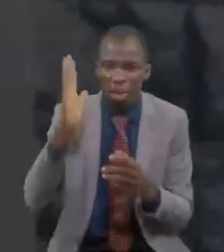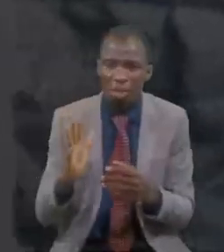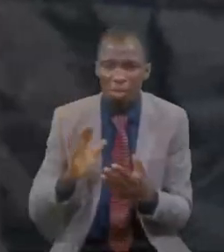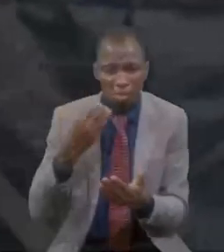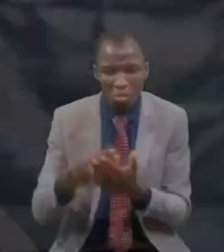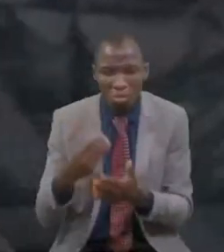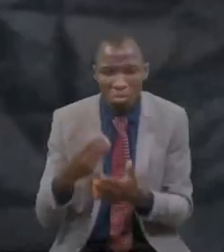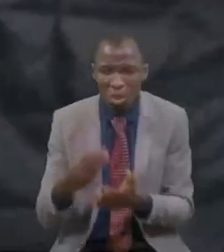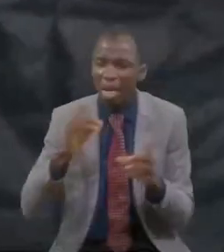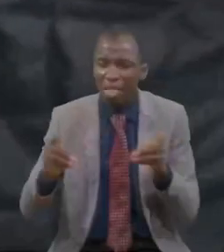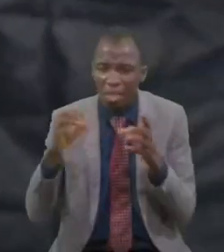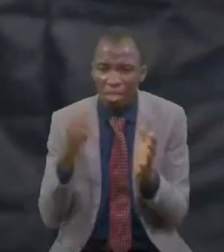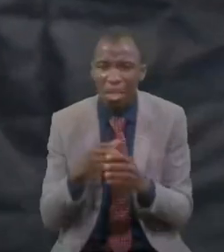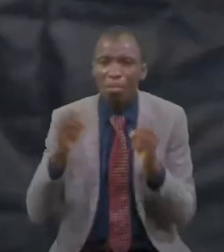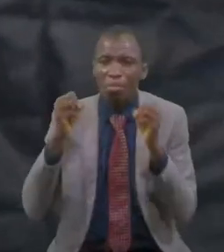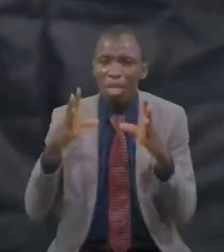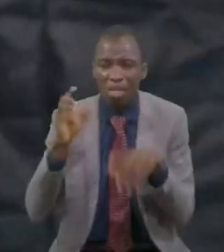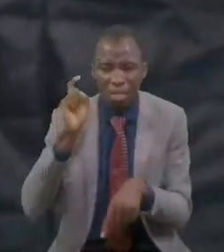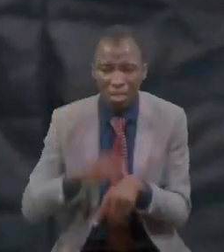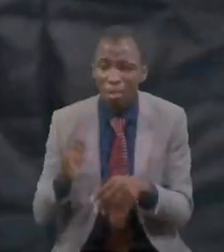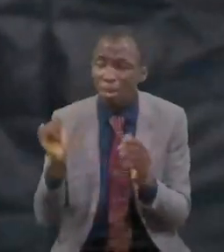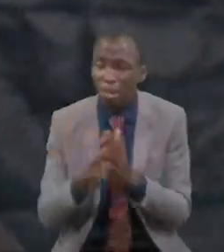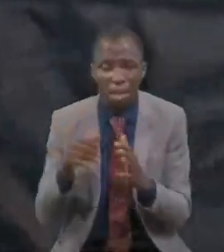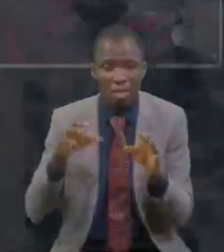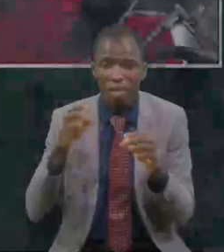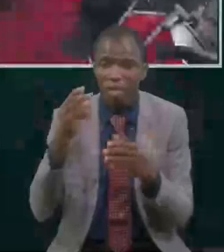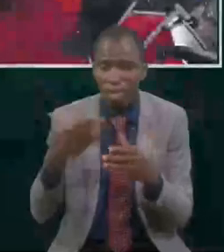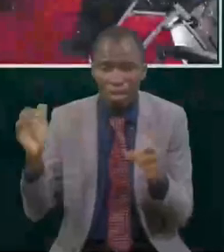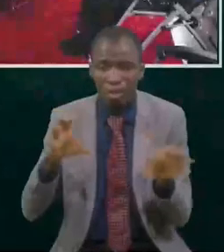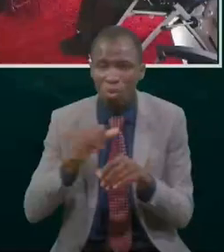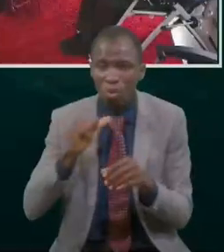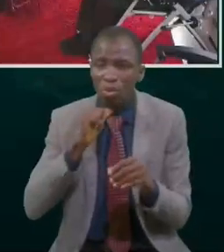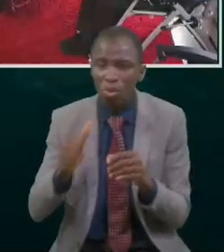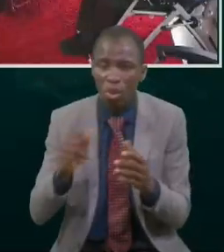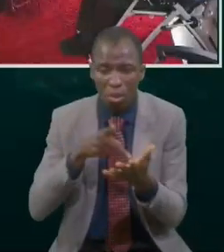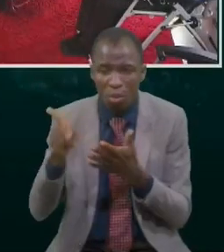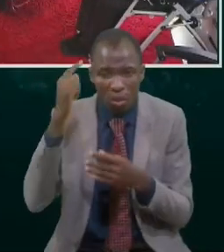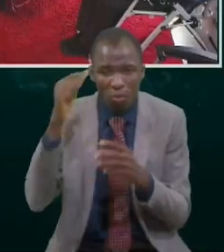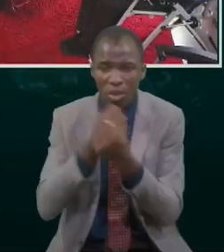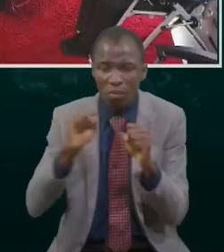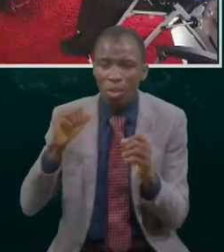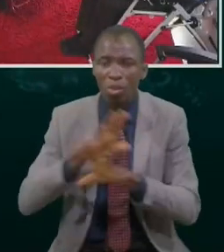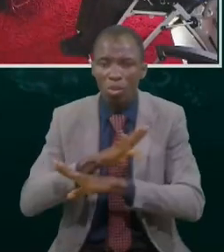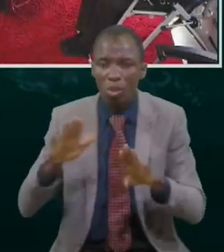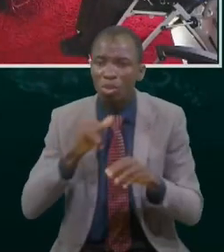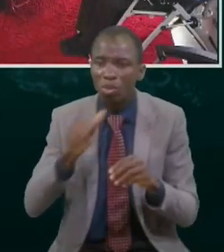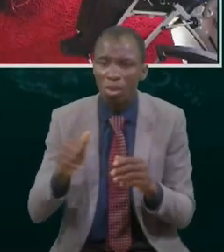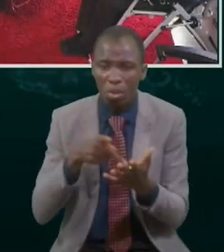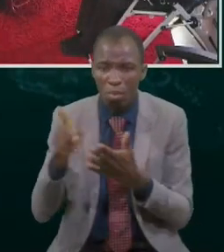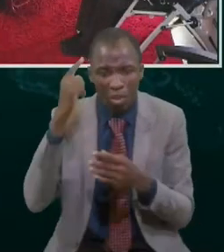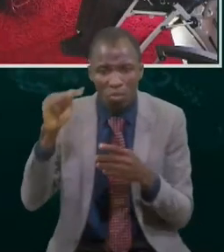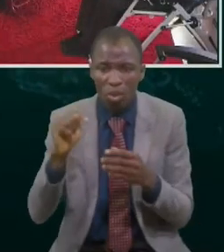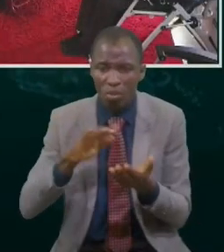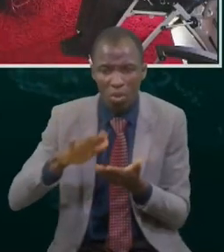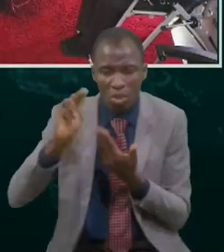beaucoup de ceci mais cela ne P pas pour votre salut cela ne pie pas pour le pardon de Dieu je